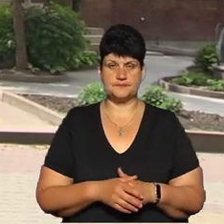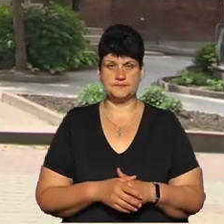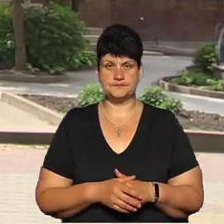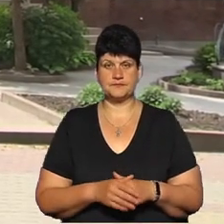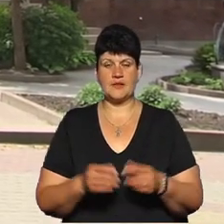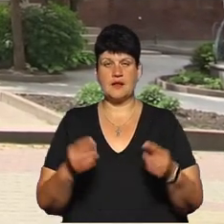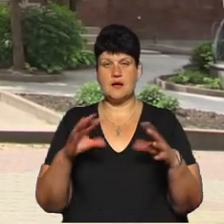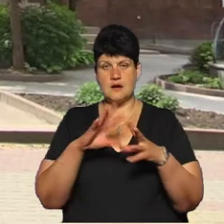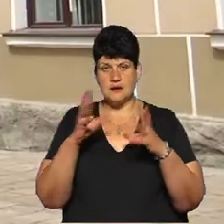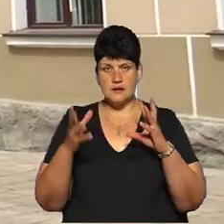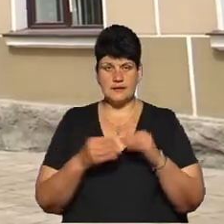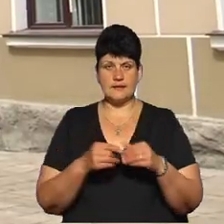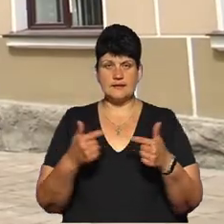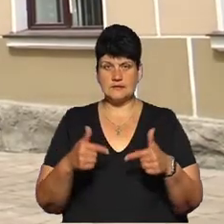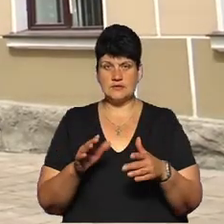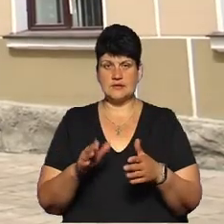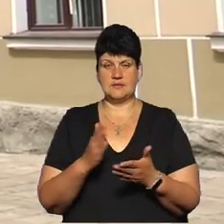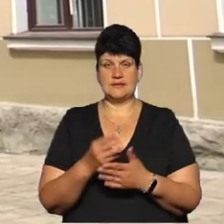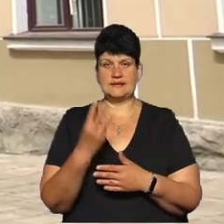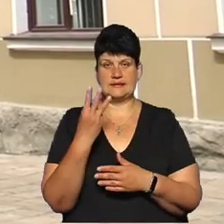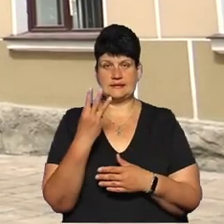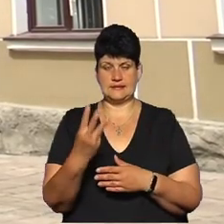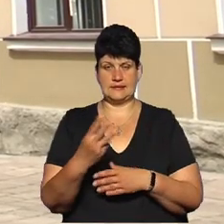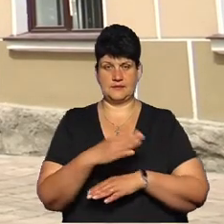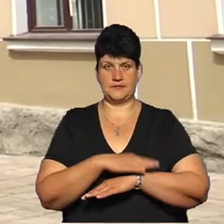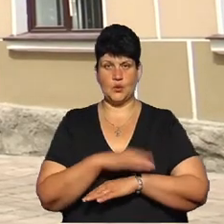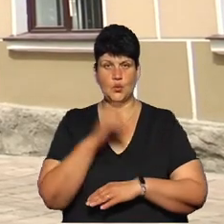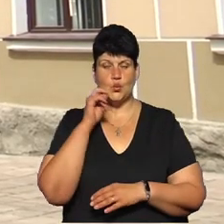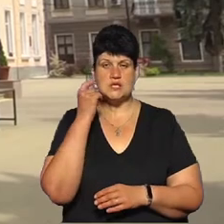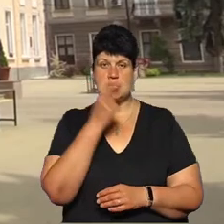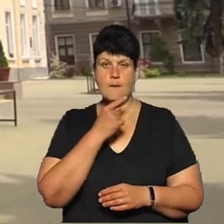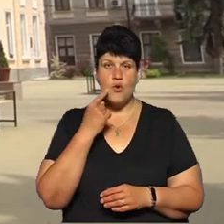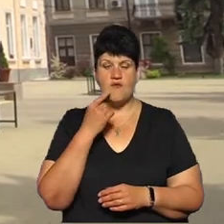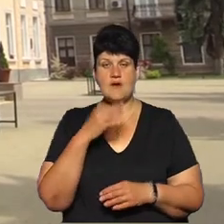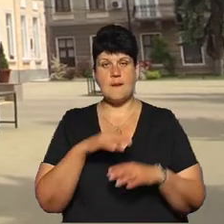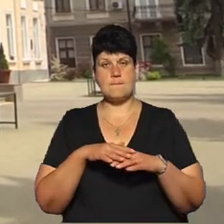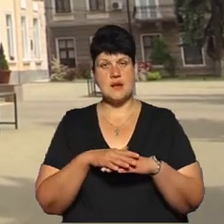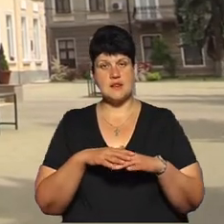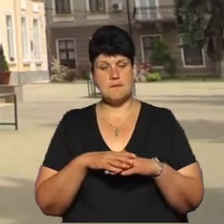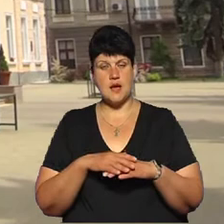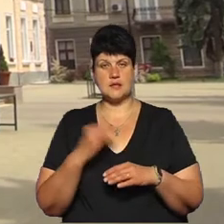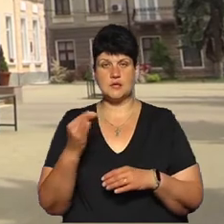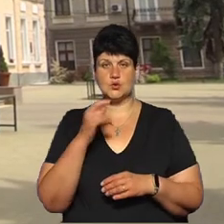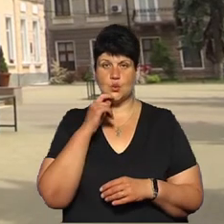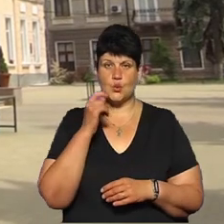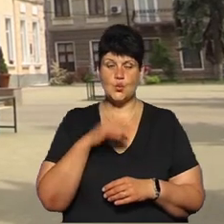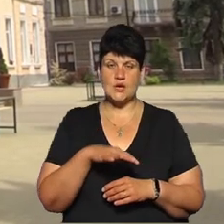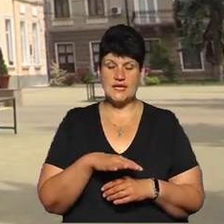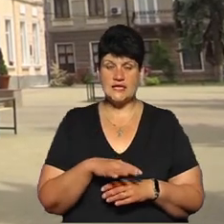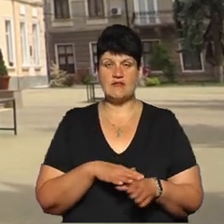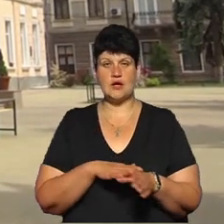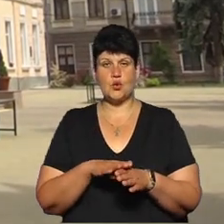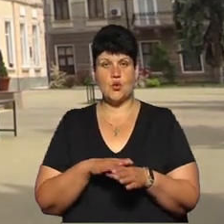тест міститиме завдання з 3 предметів – української мови, математики та історії України. Виконуватимуть завдання